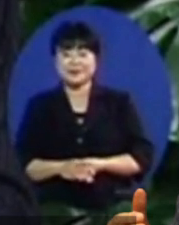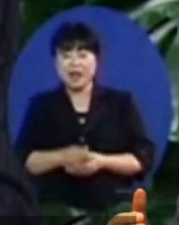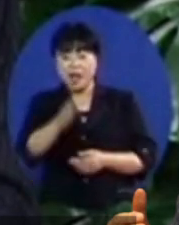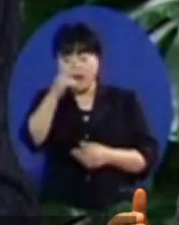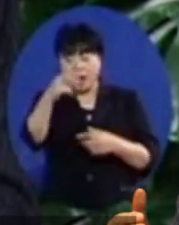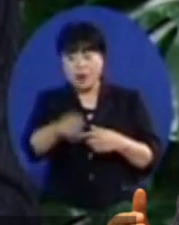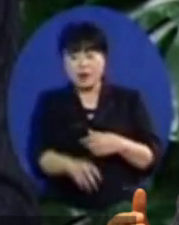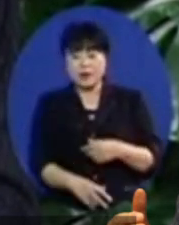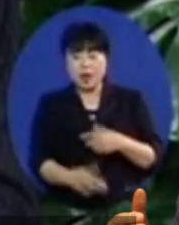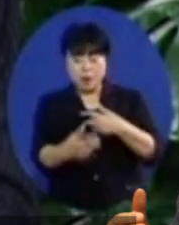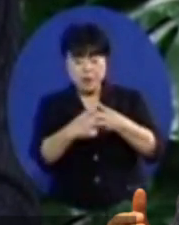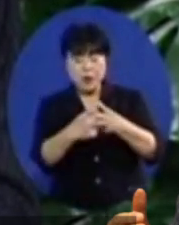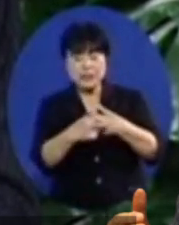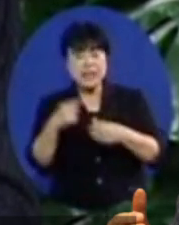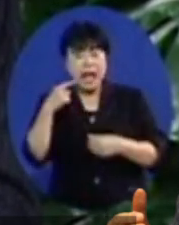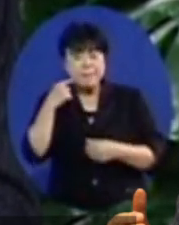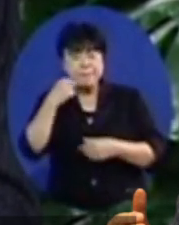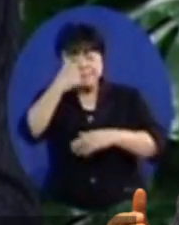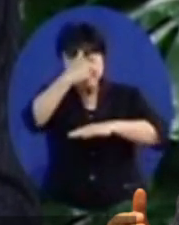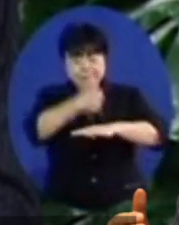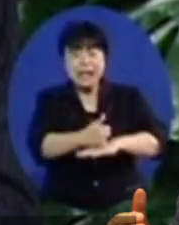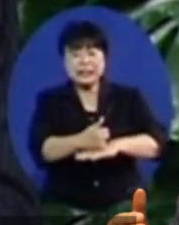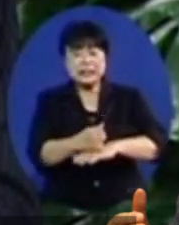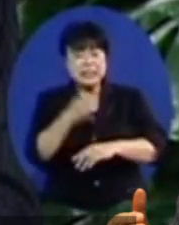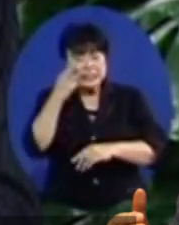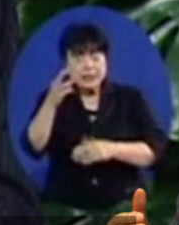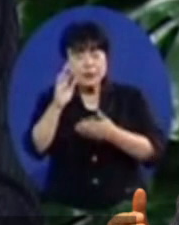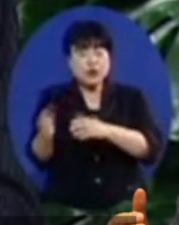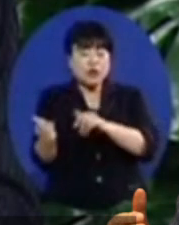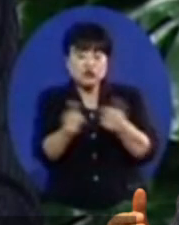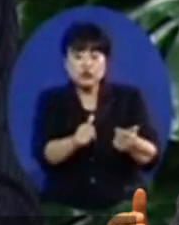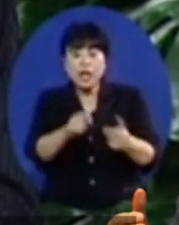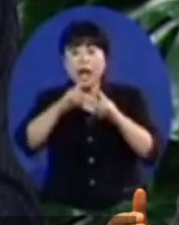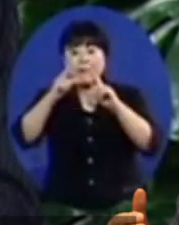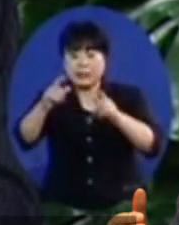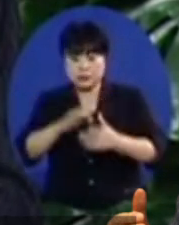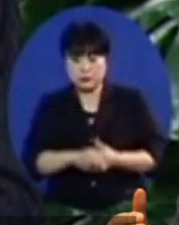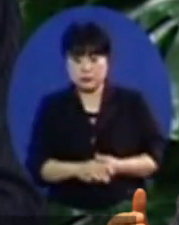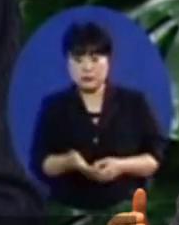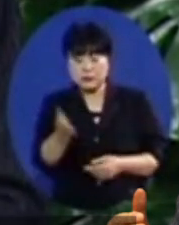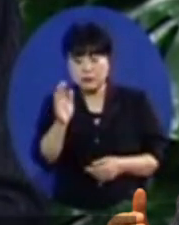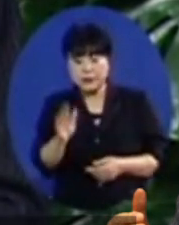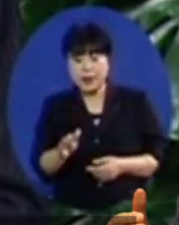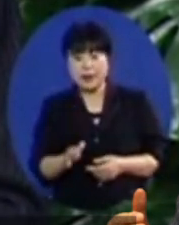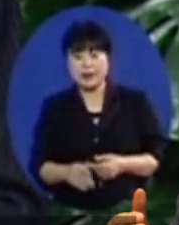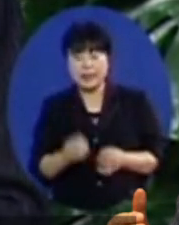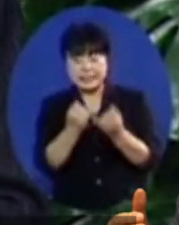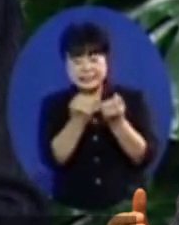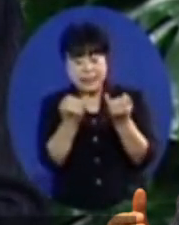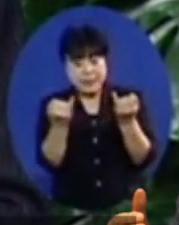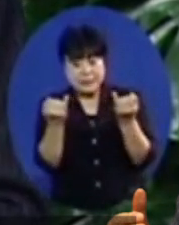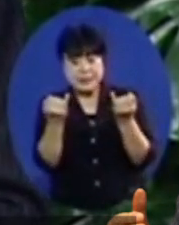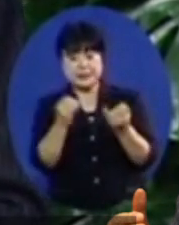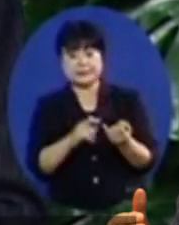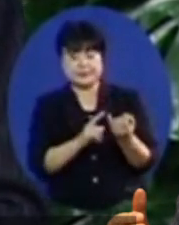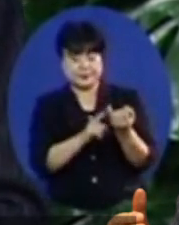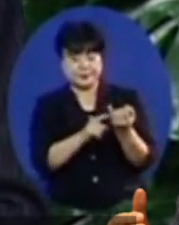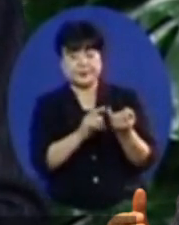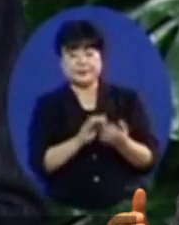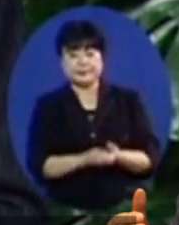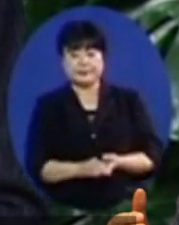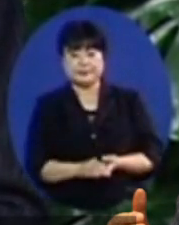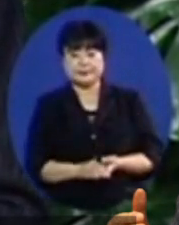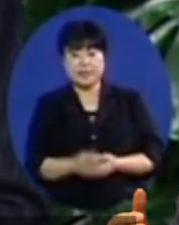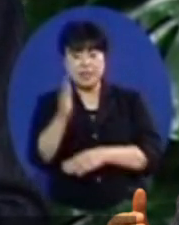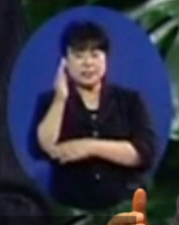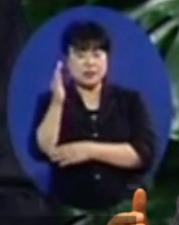병원에서 암 말기로서 석 달밖에 못 산다고 그랬습니다. 그런데 그 자매님은 내